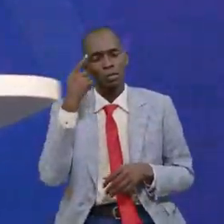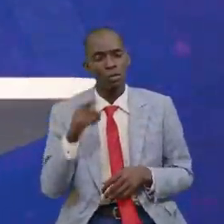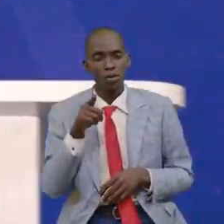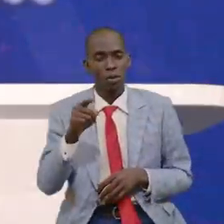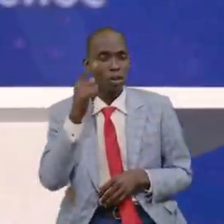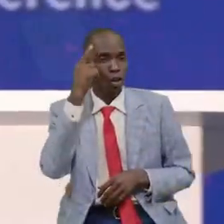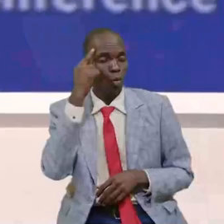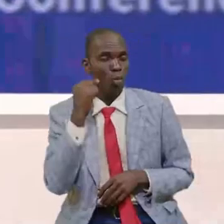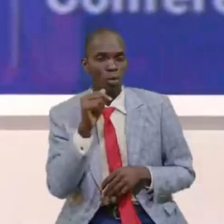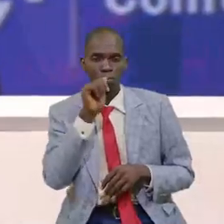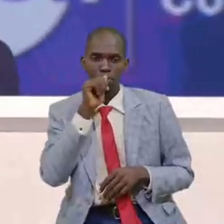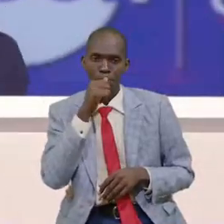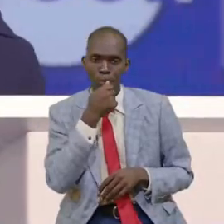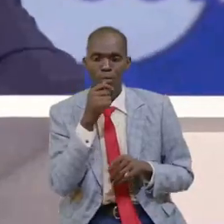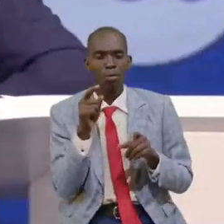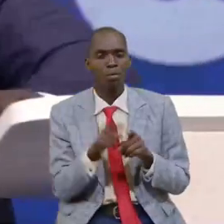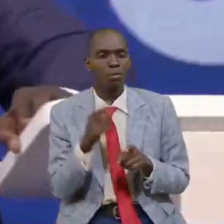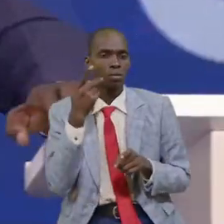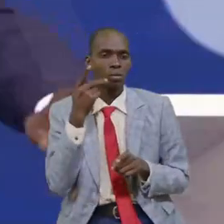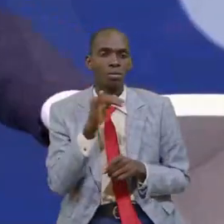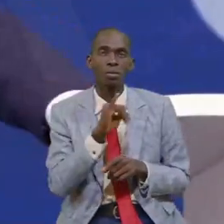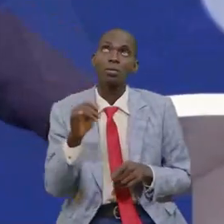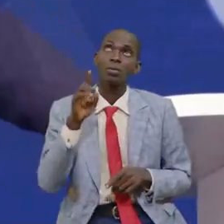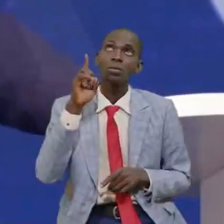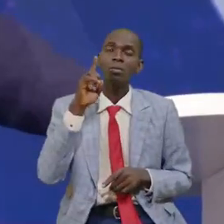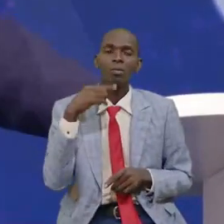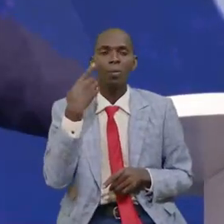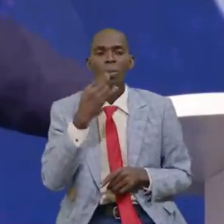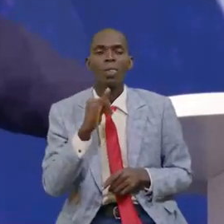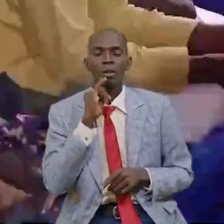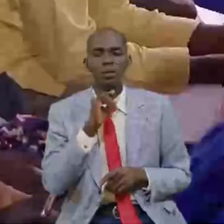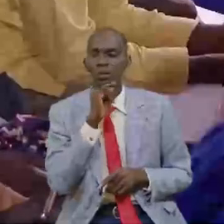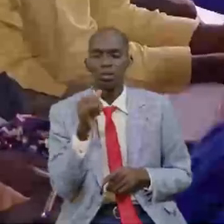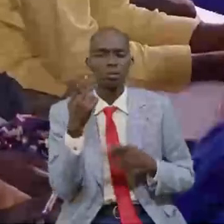il se montra ferme comme voyant celui qui, dites-moi,